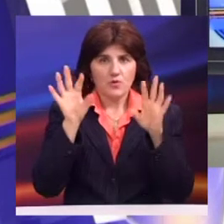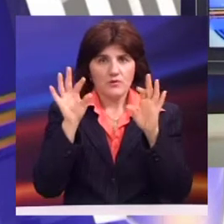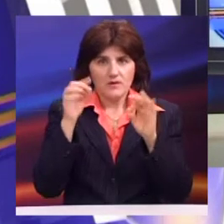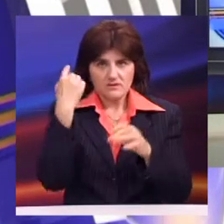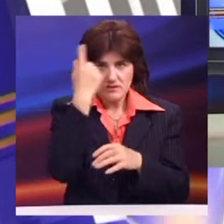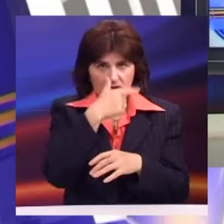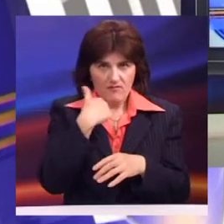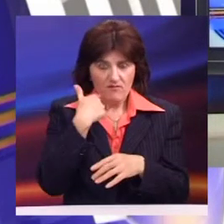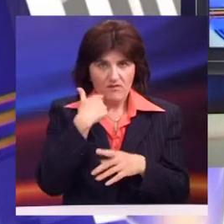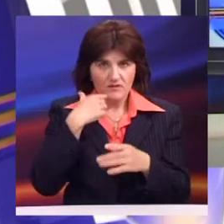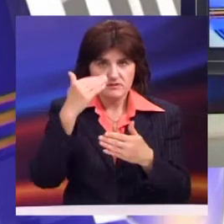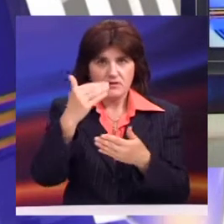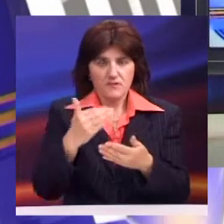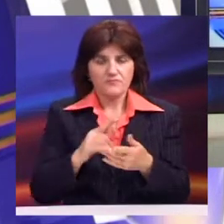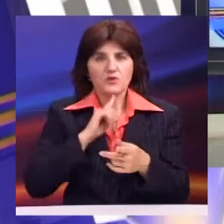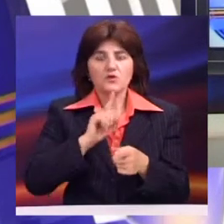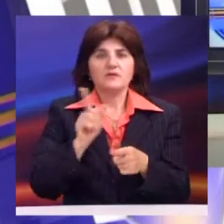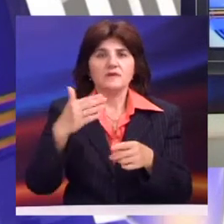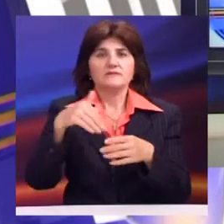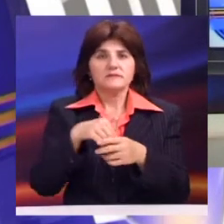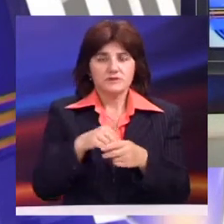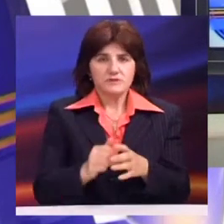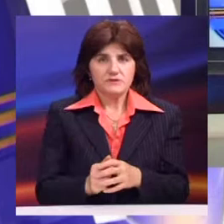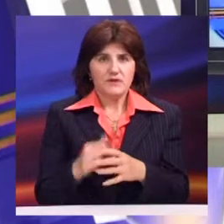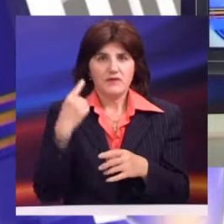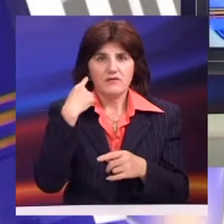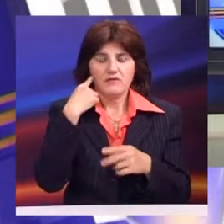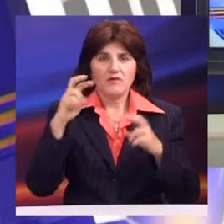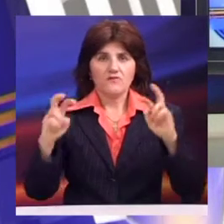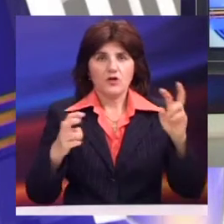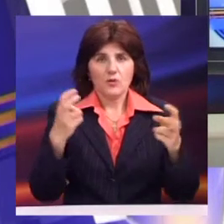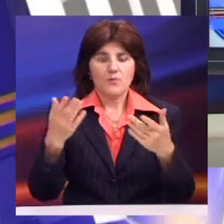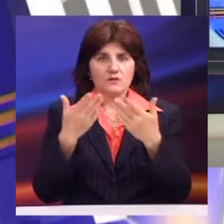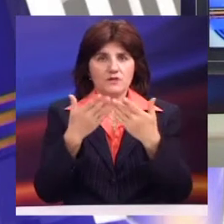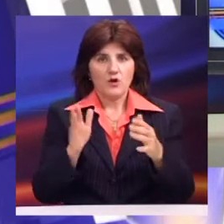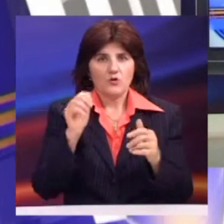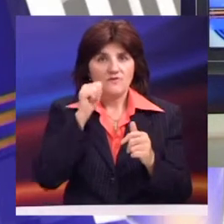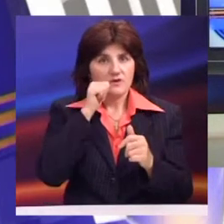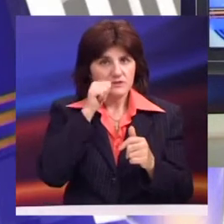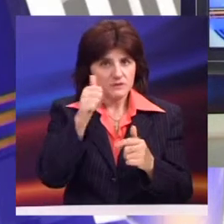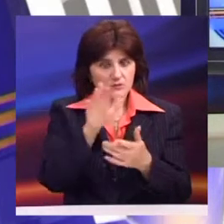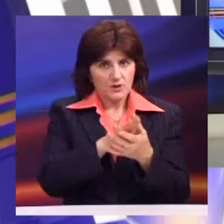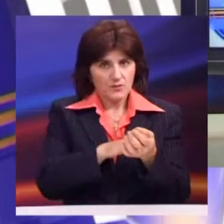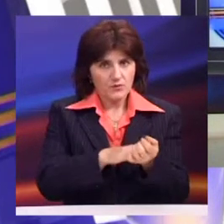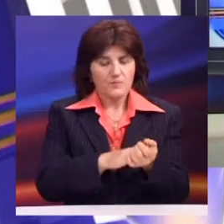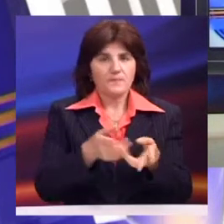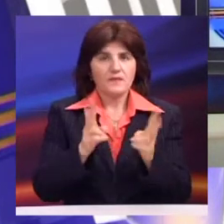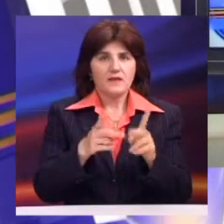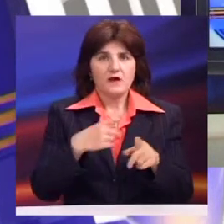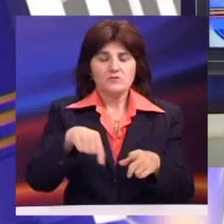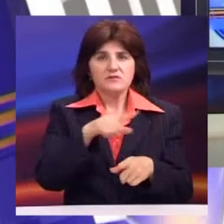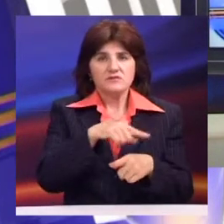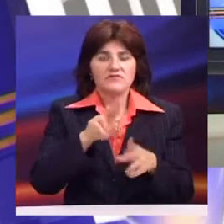110 lica sa liste nezaposlenih Nacionalne službe za zapošljavanje. Javni poziv će biti otvoren od sutra, a da bi